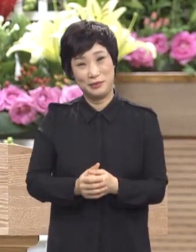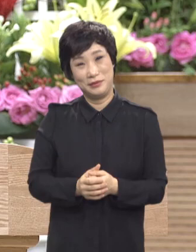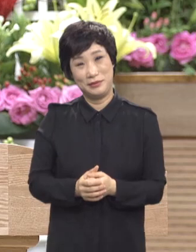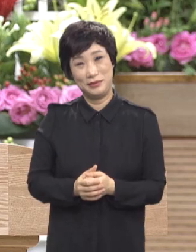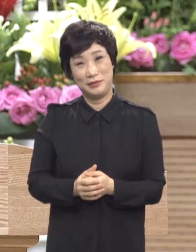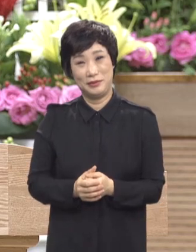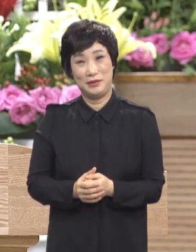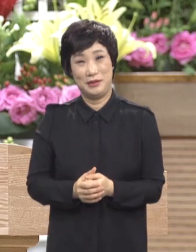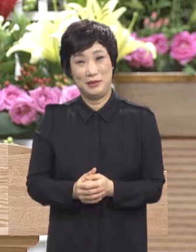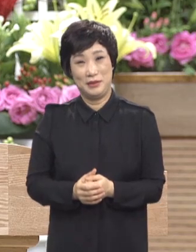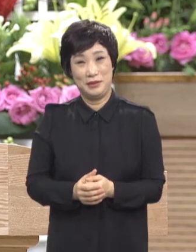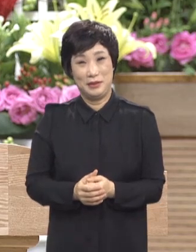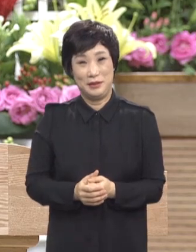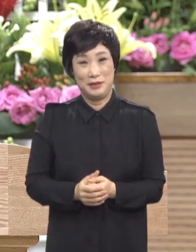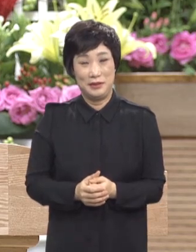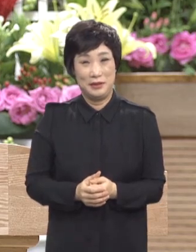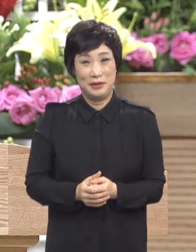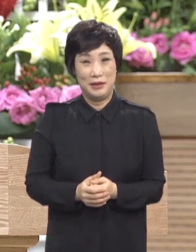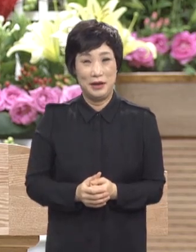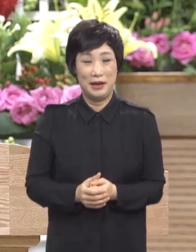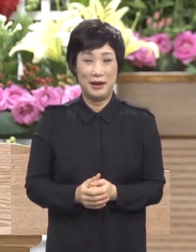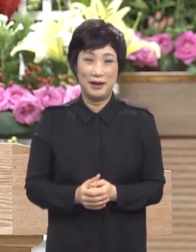이러시오.